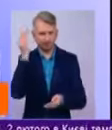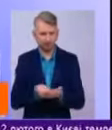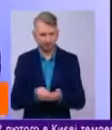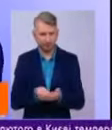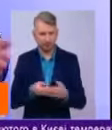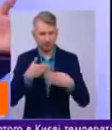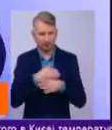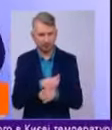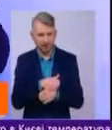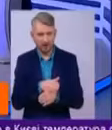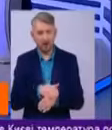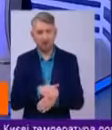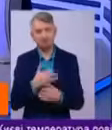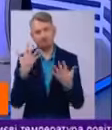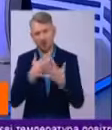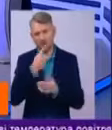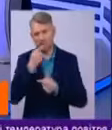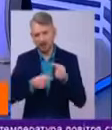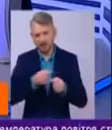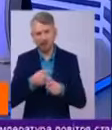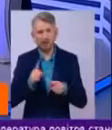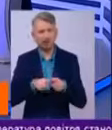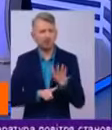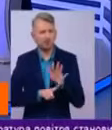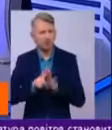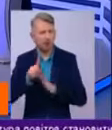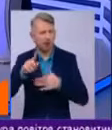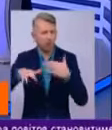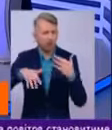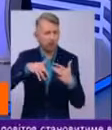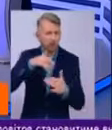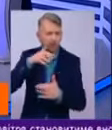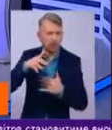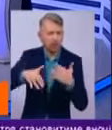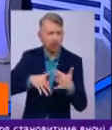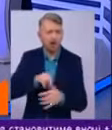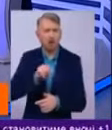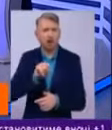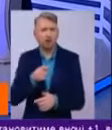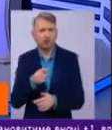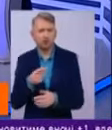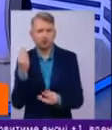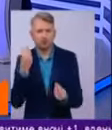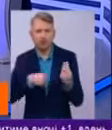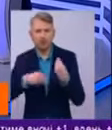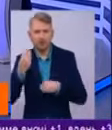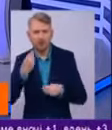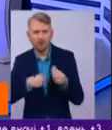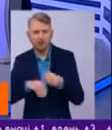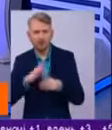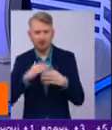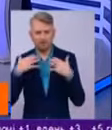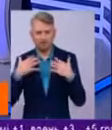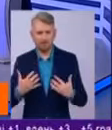І там почалася така бурхлива дискусія, чому герой, значить, одягнутий в